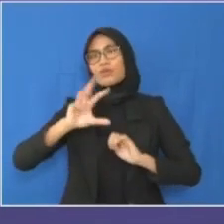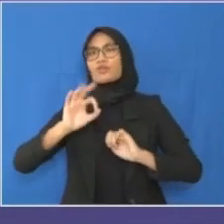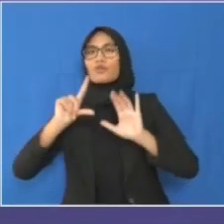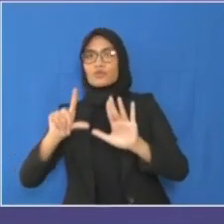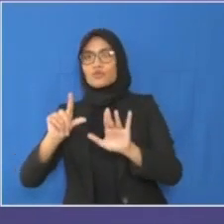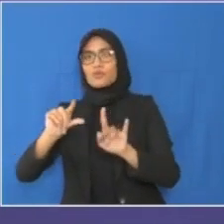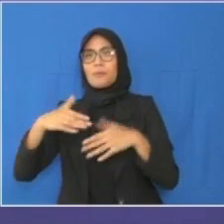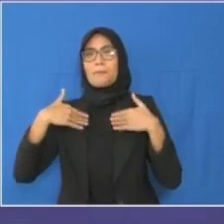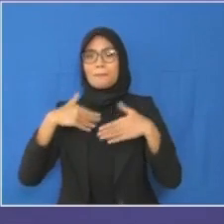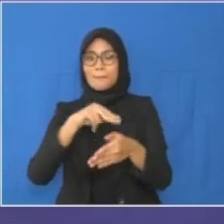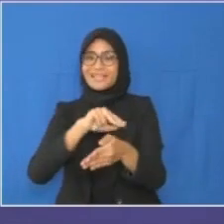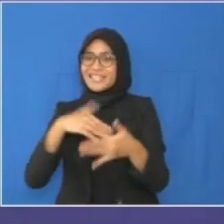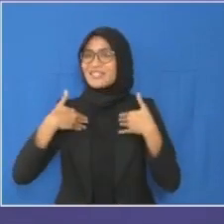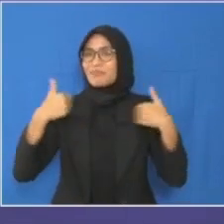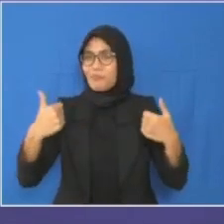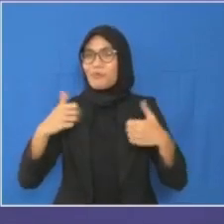pasien sembuh